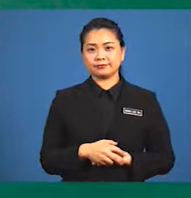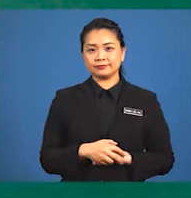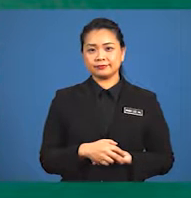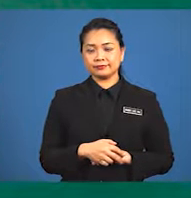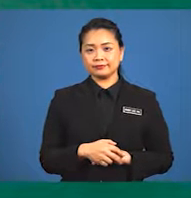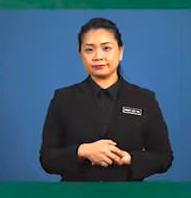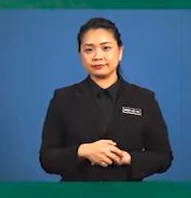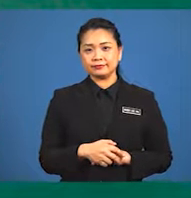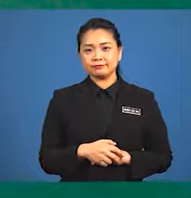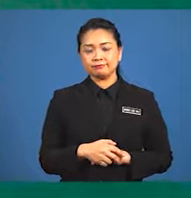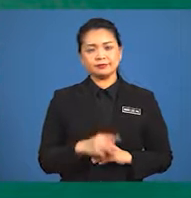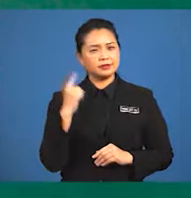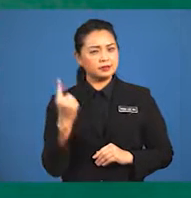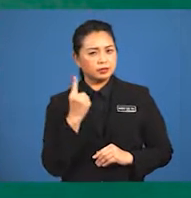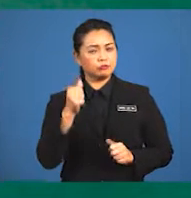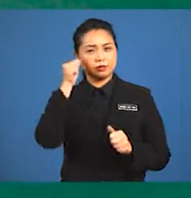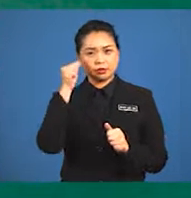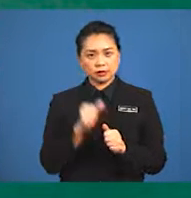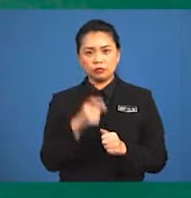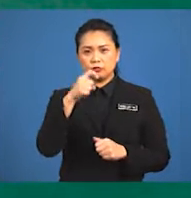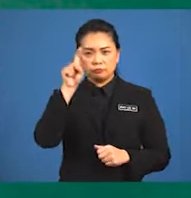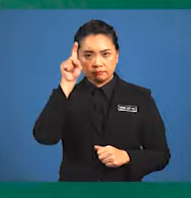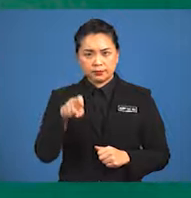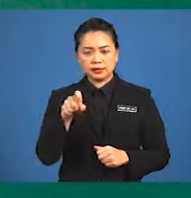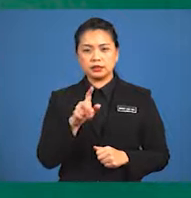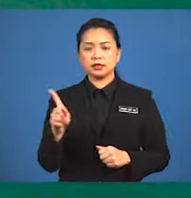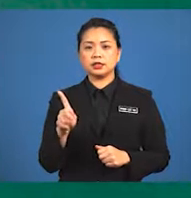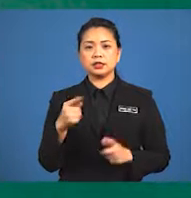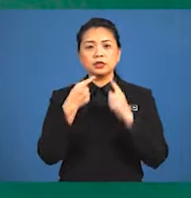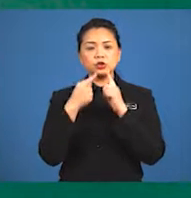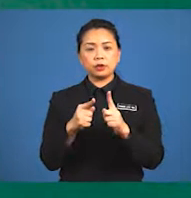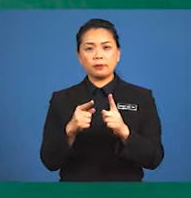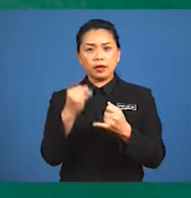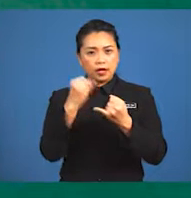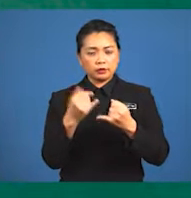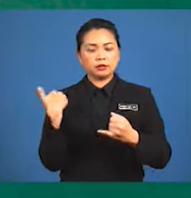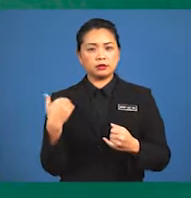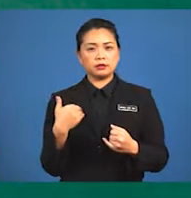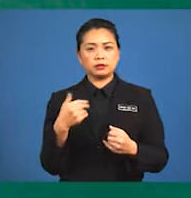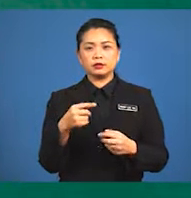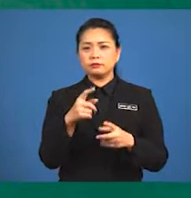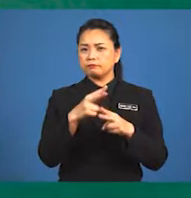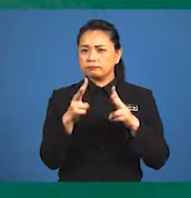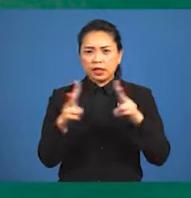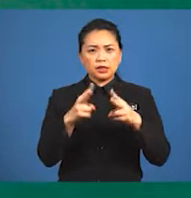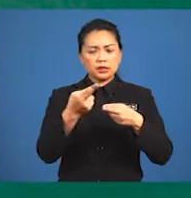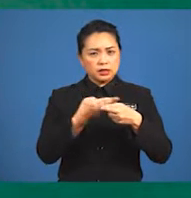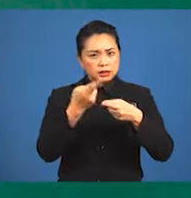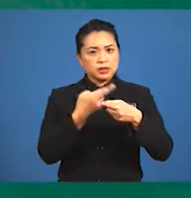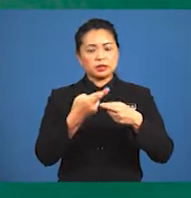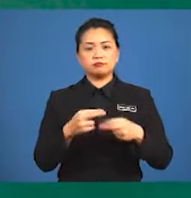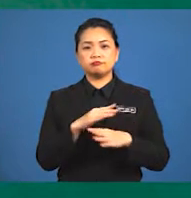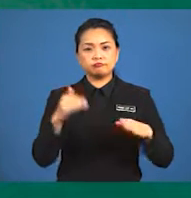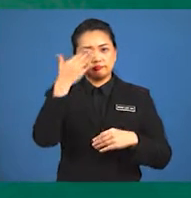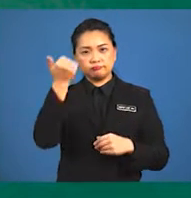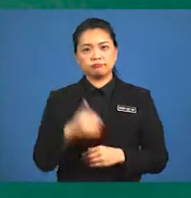C. Sentiasa ingat untuk pastikan jawapan akhir kita dalam sebutan termudah. Jangan lupa